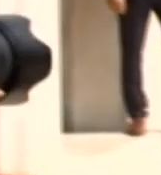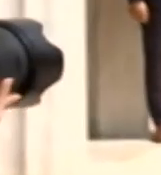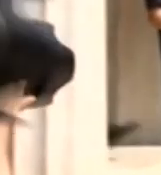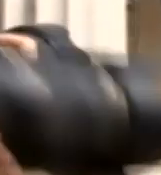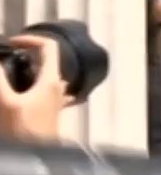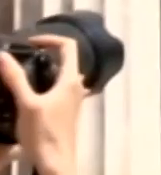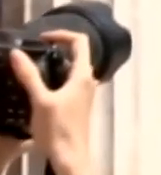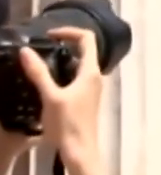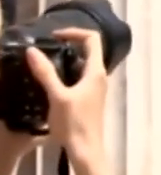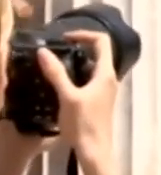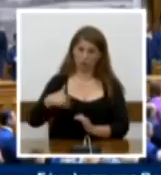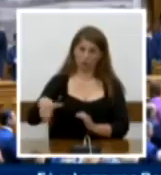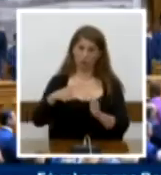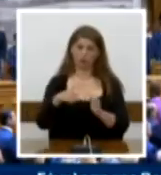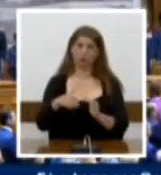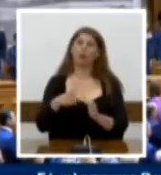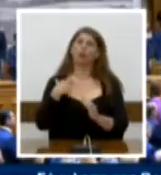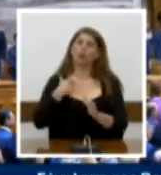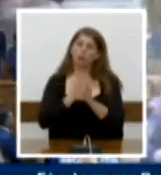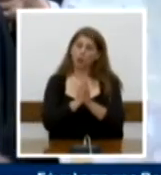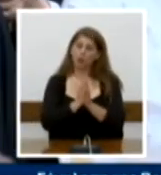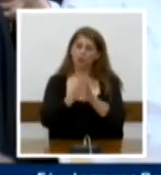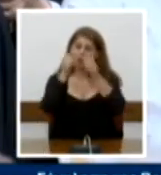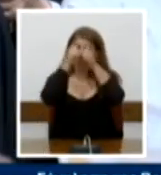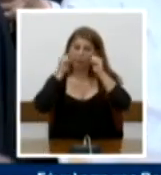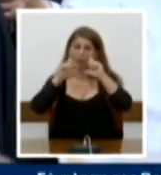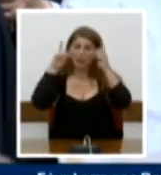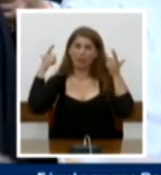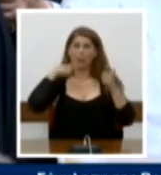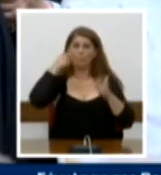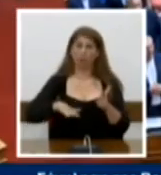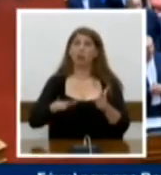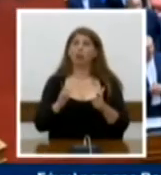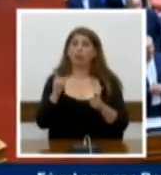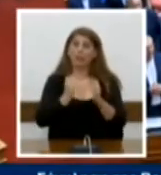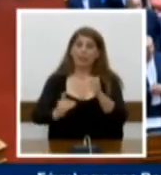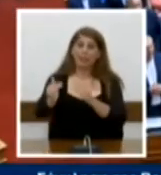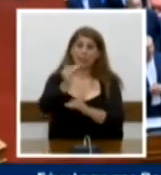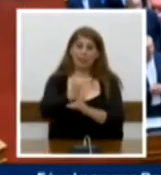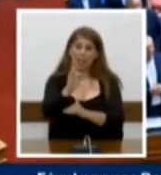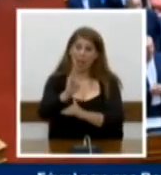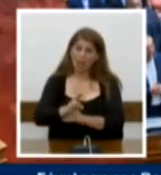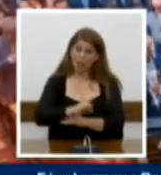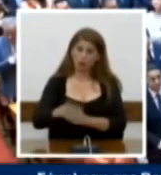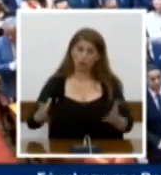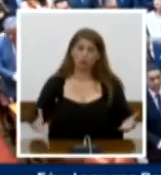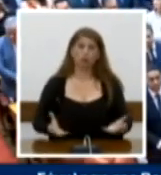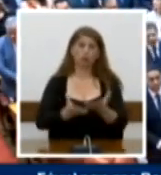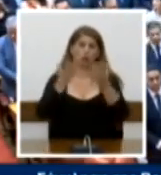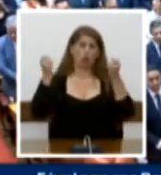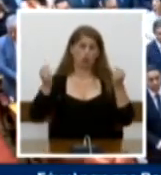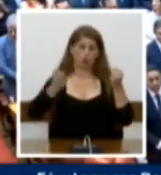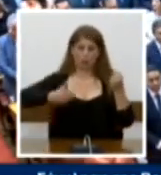της Βουλής. Αύριο Τρίτη στις 12 έχει προγραμματιστεί η εκλογή του Προέδρου της Βουλής. Την Πέμπτη θα αρχίσει η τριήμερη συζήτηση επί των